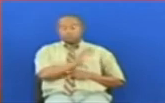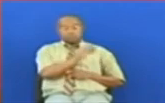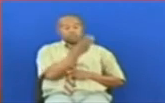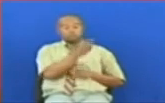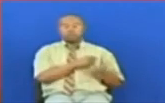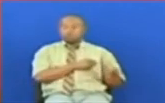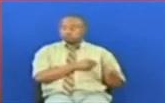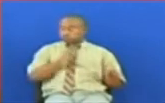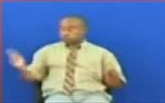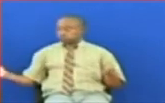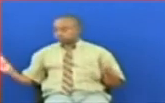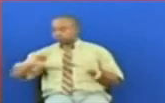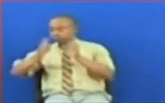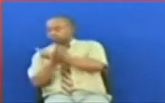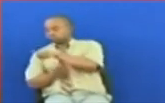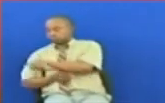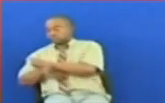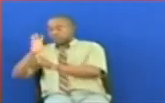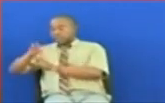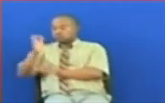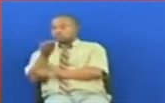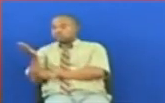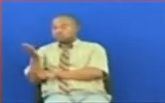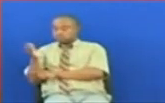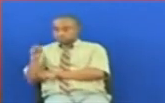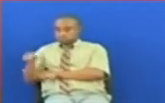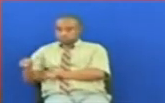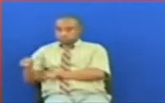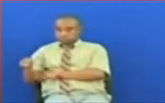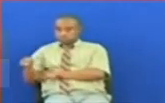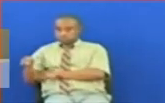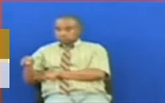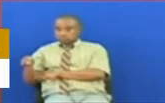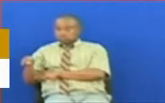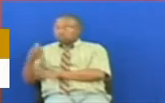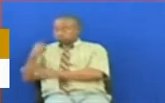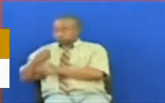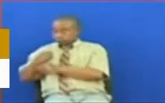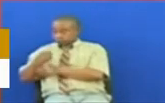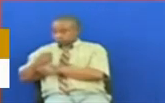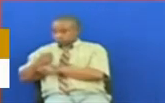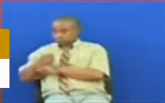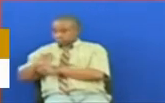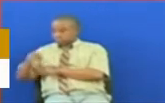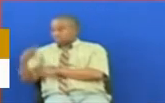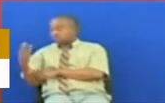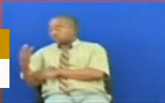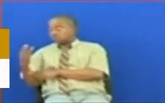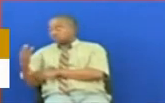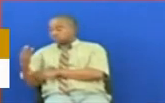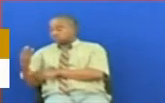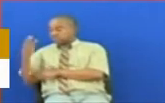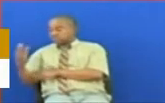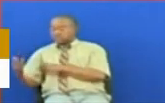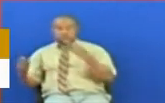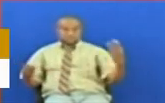mitatu, ateuliwe mwingine wa upande mwingine wa muungano afanye kazi na ye miaka mitatu, hata